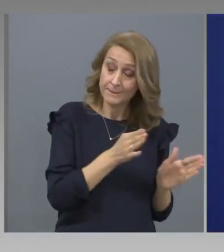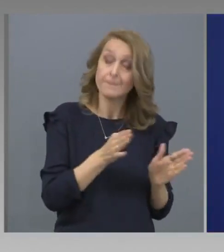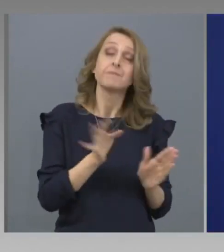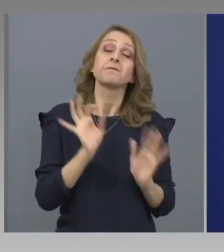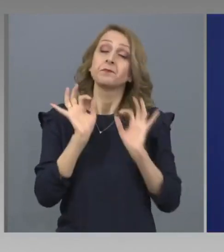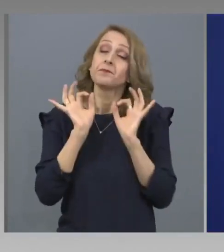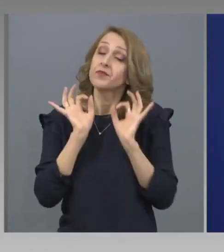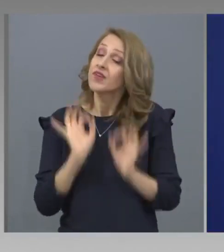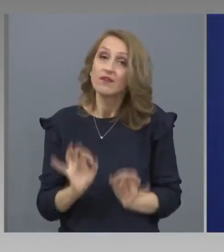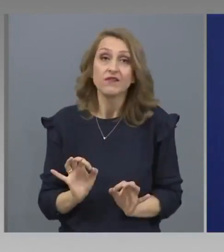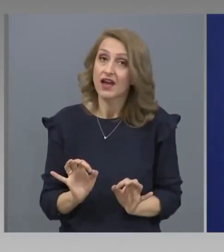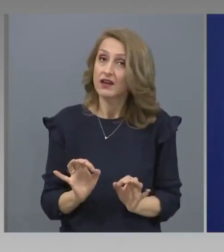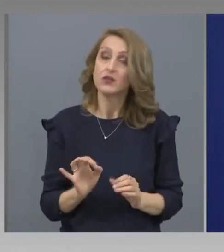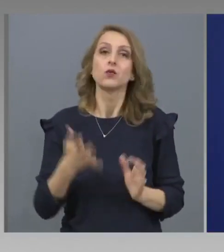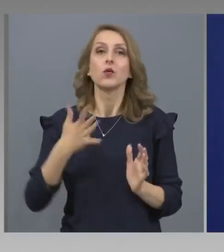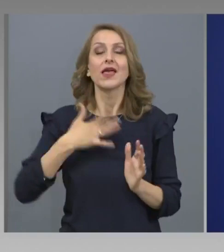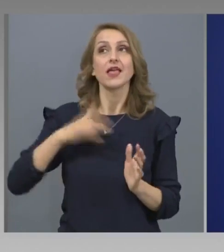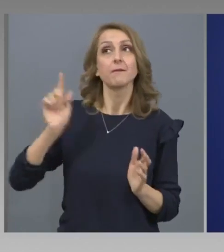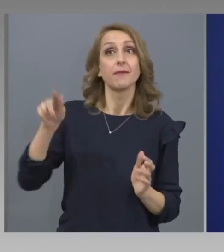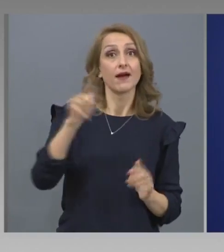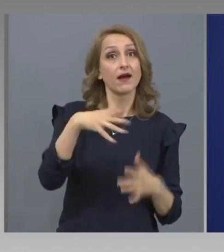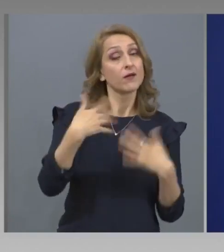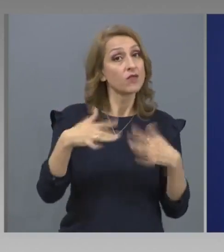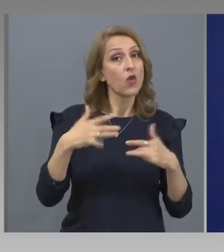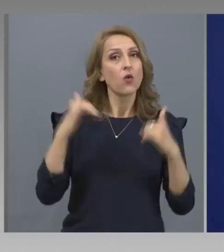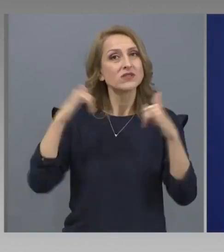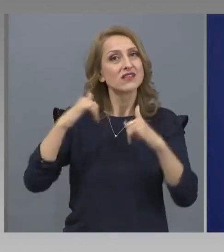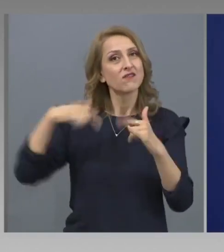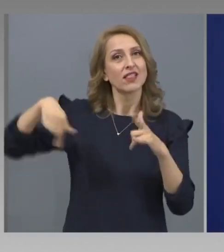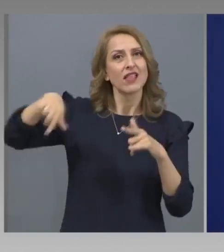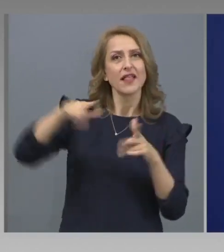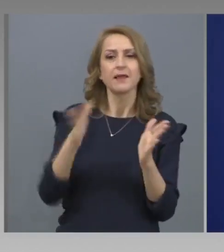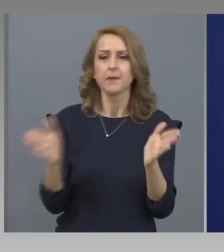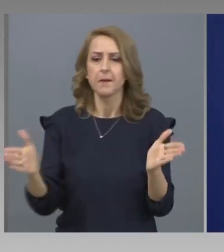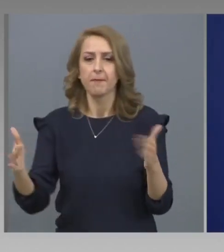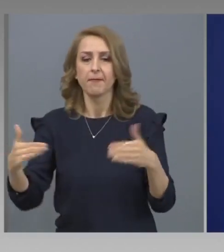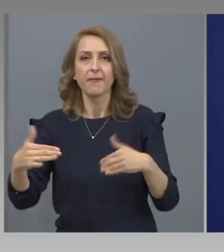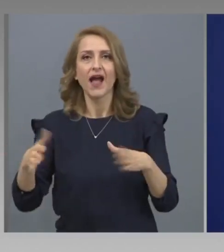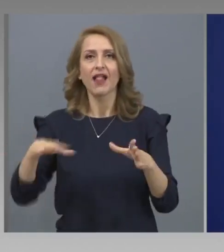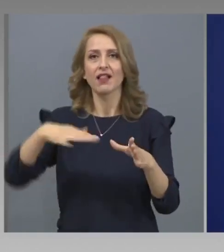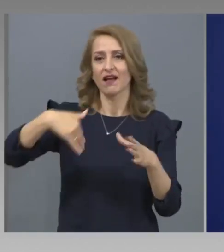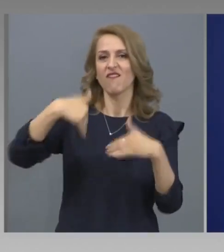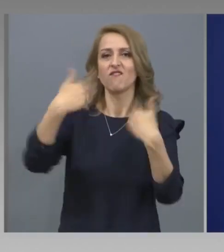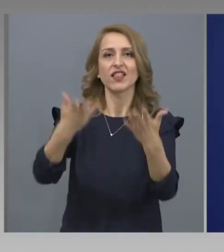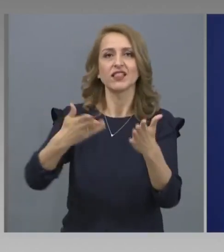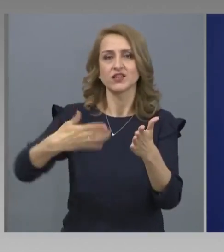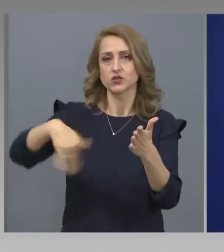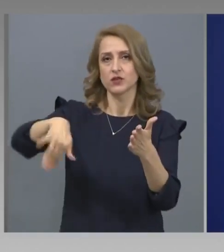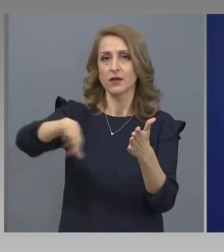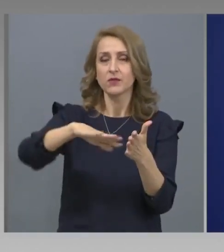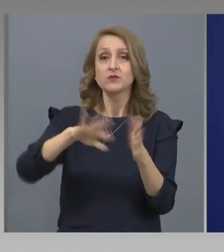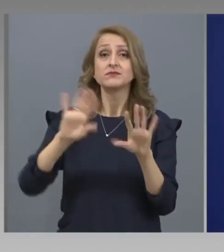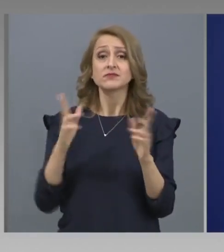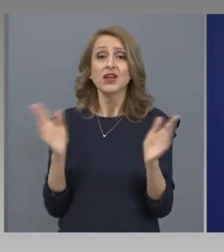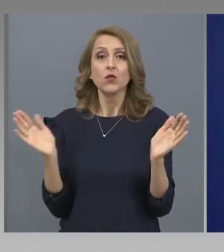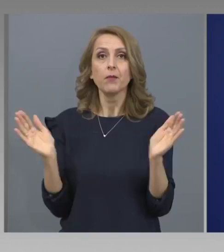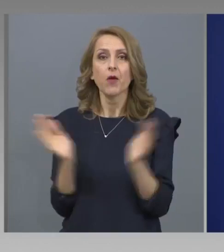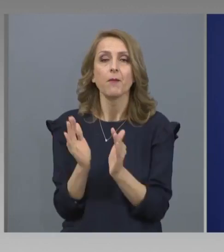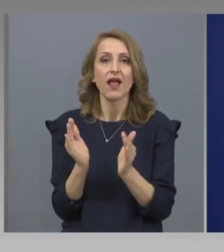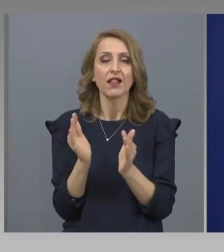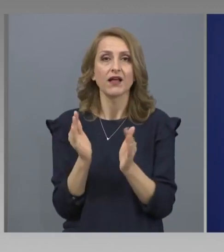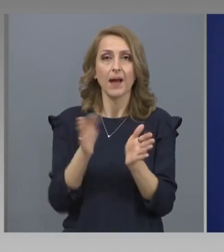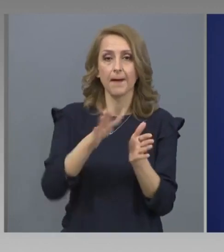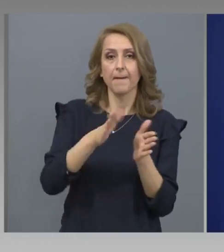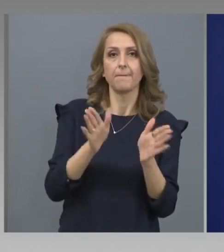които малка площ ползват външна тераса и че отварянето, особено при намаляване на масите, би довело